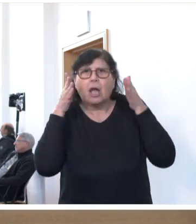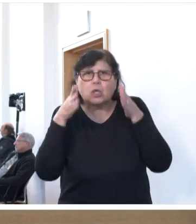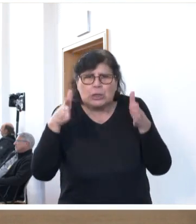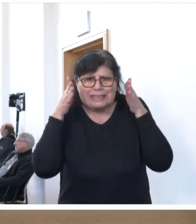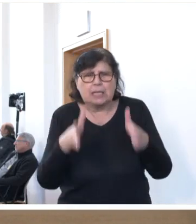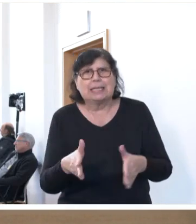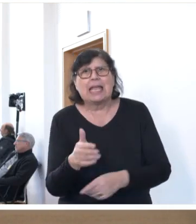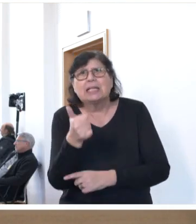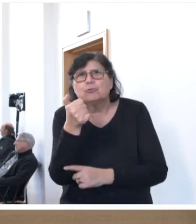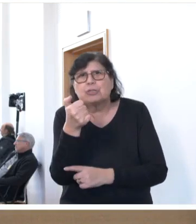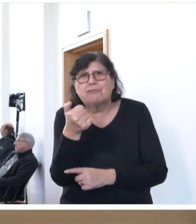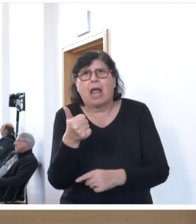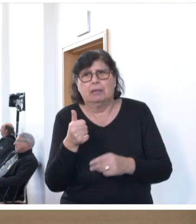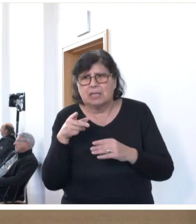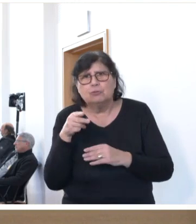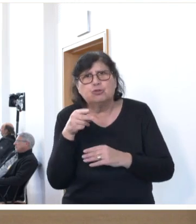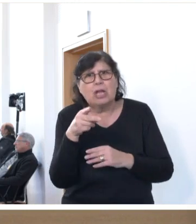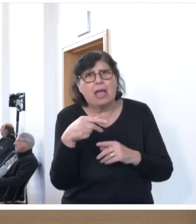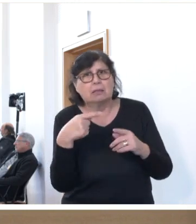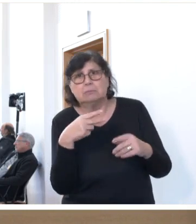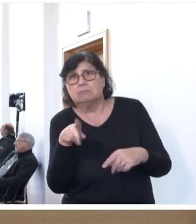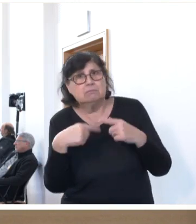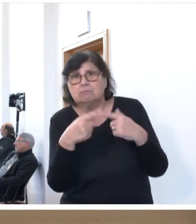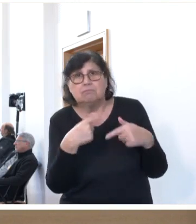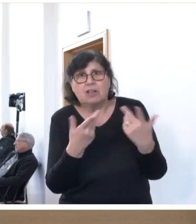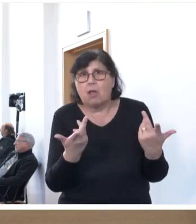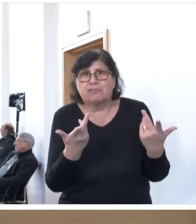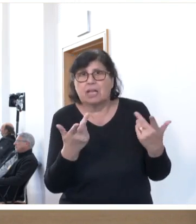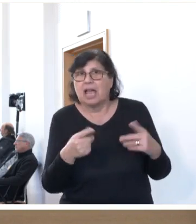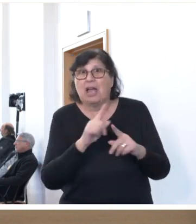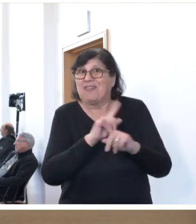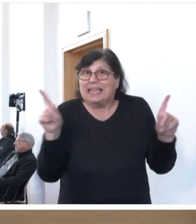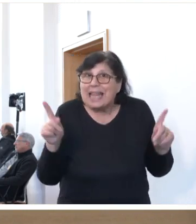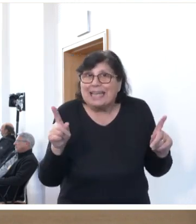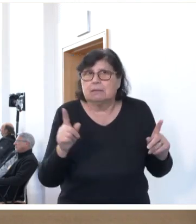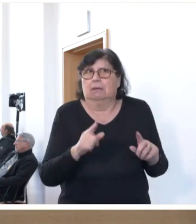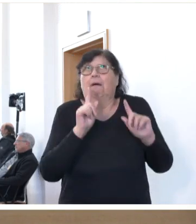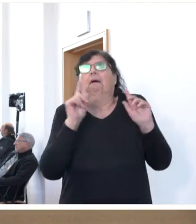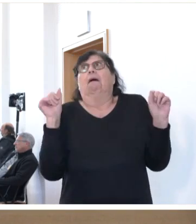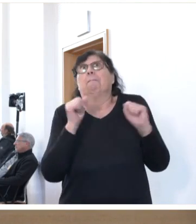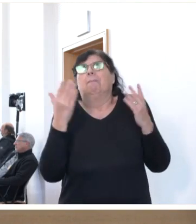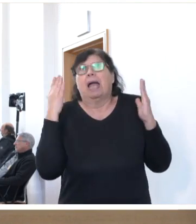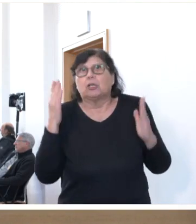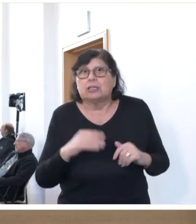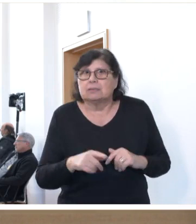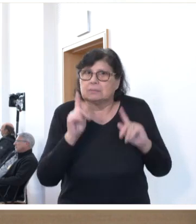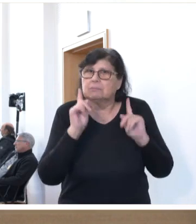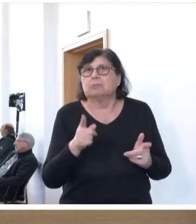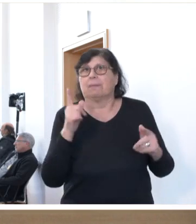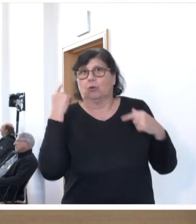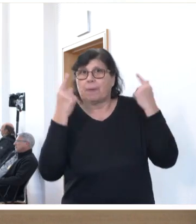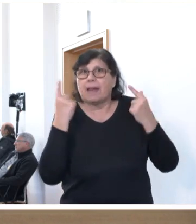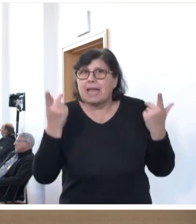hält, mit einer Schere umgeht? Wenn nicht, ist es allerhöchste Zeit, dass Sie sich diese Fragen ernsthaft